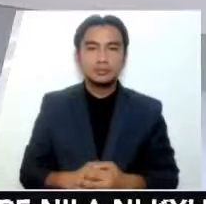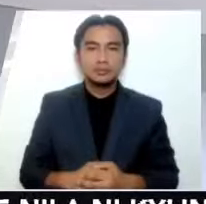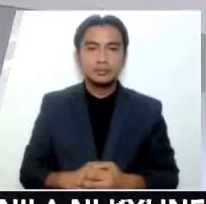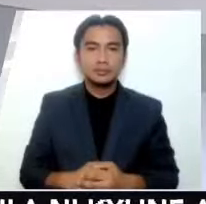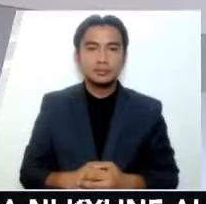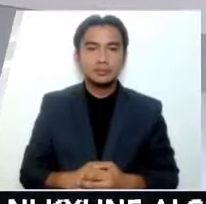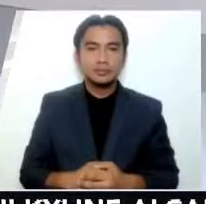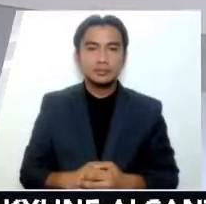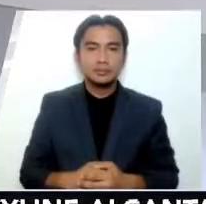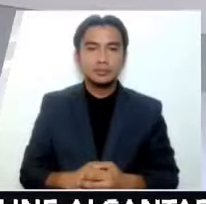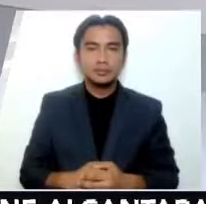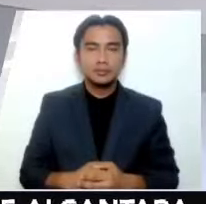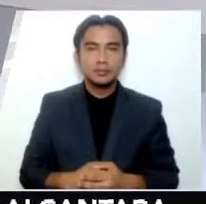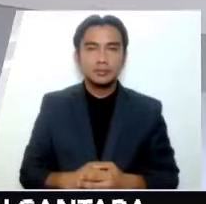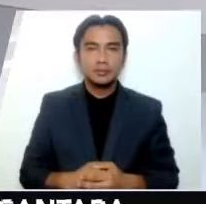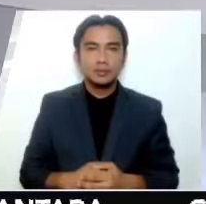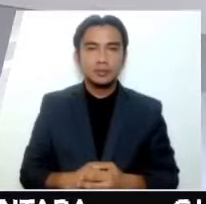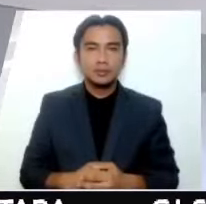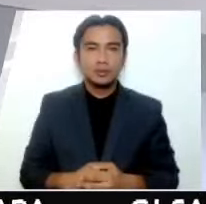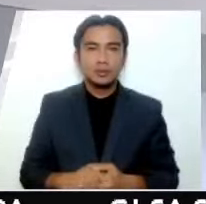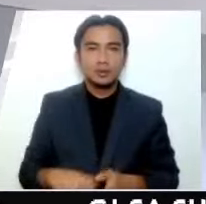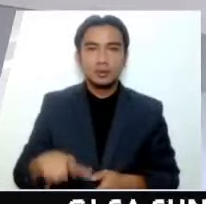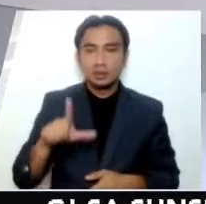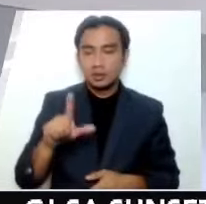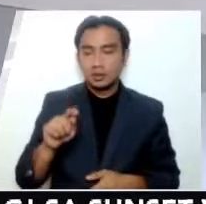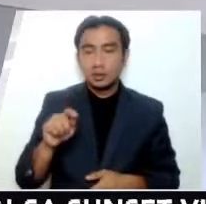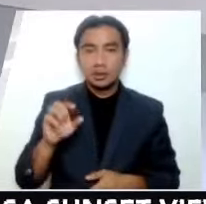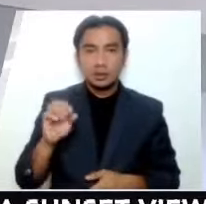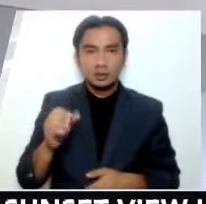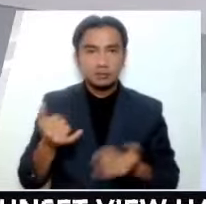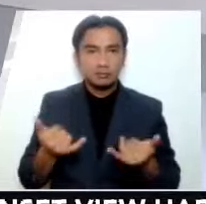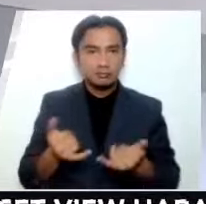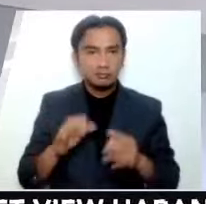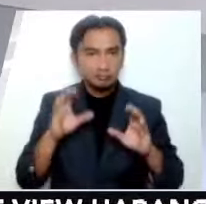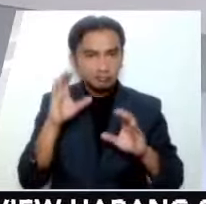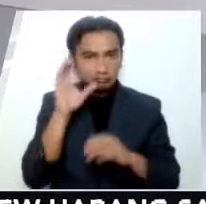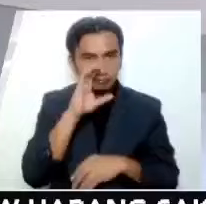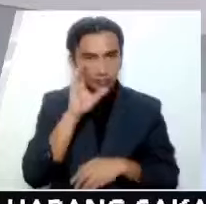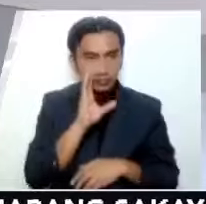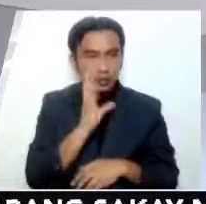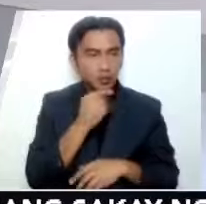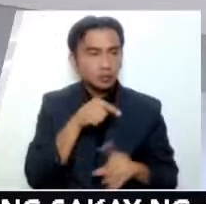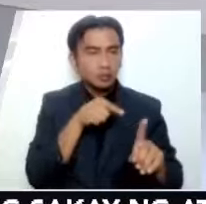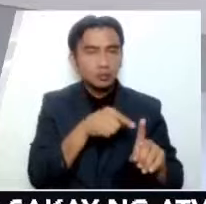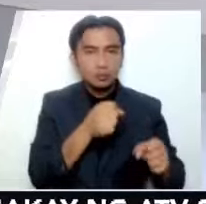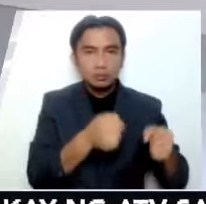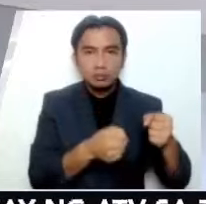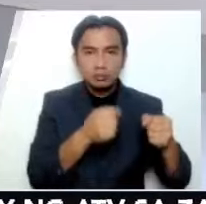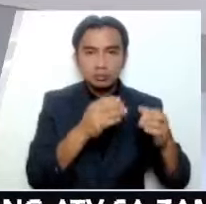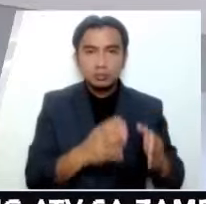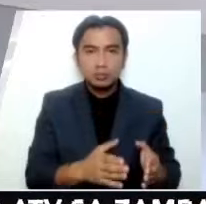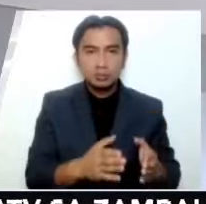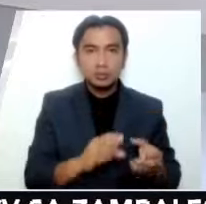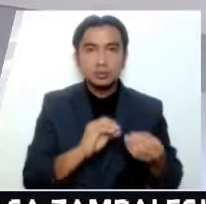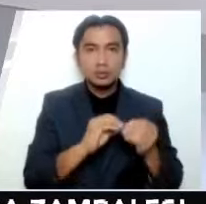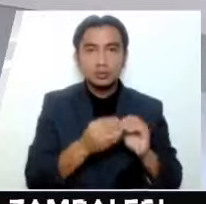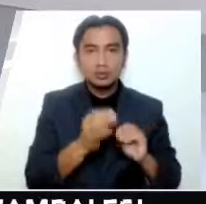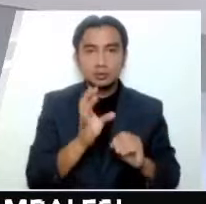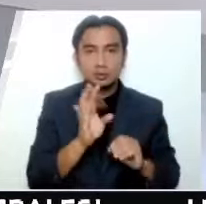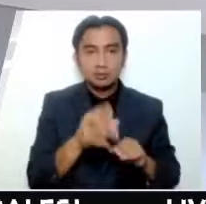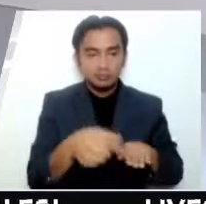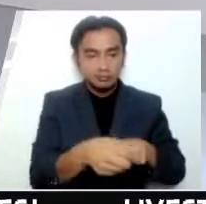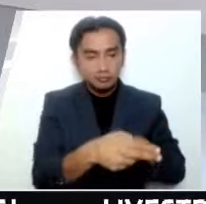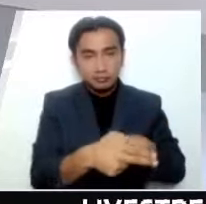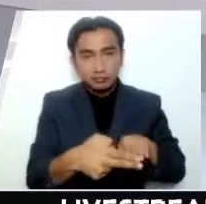Inaalam na ng Land Transportation Office ang may-ari at driver ng SUV na may plakang number s na pang senador matapos